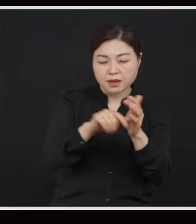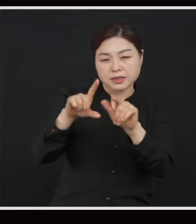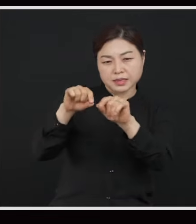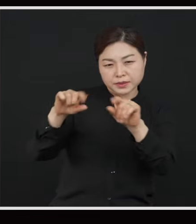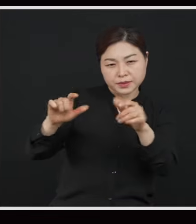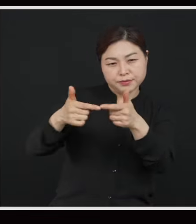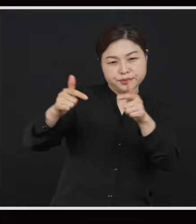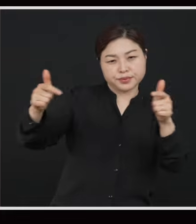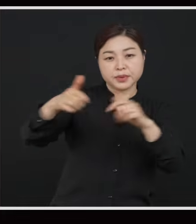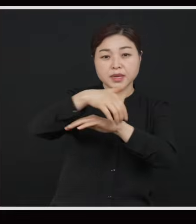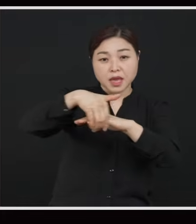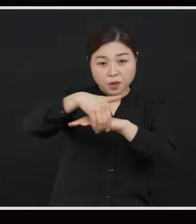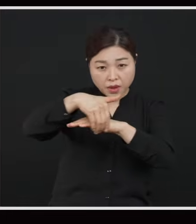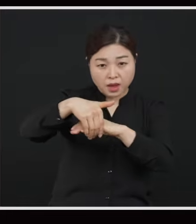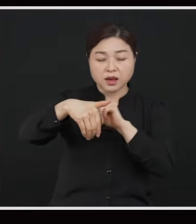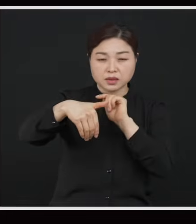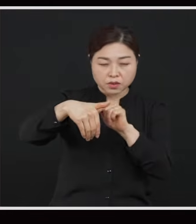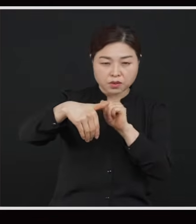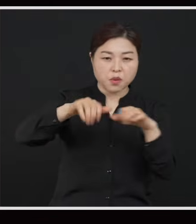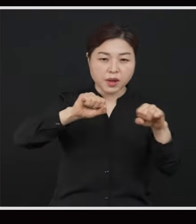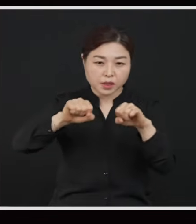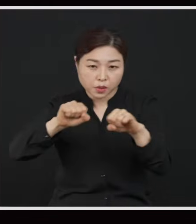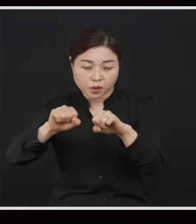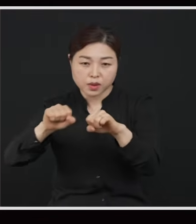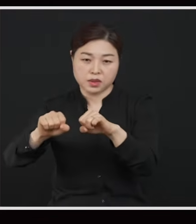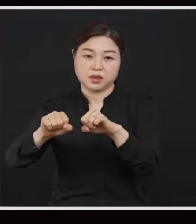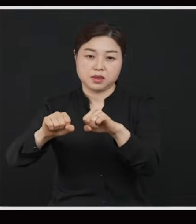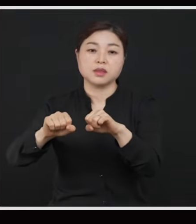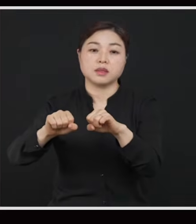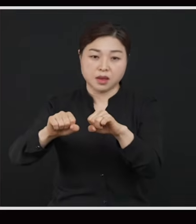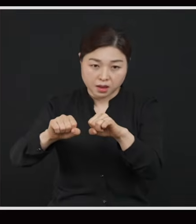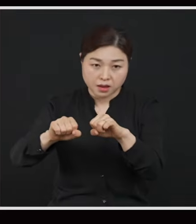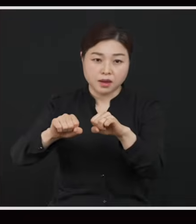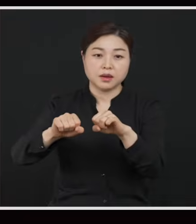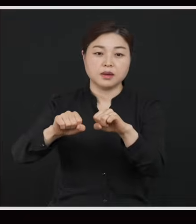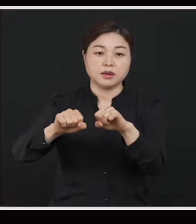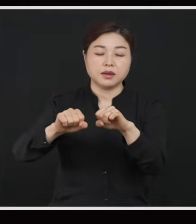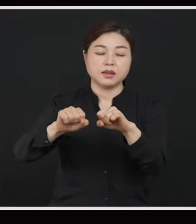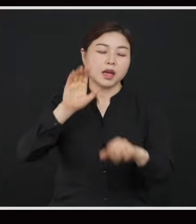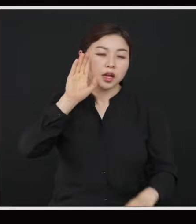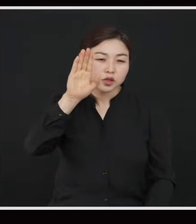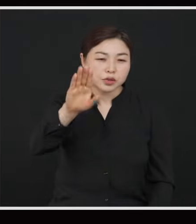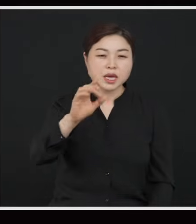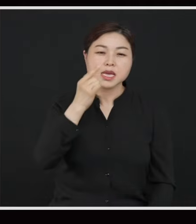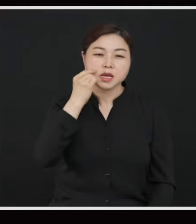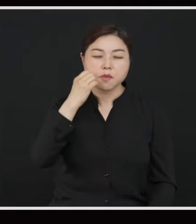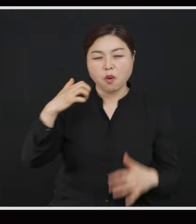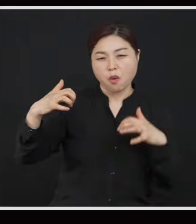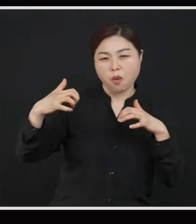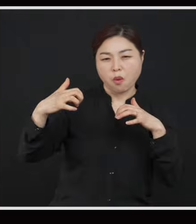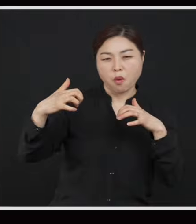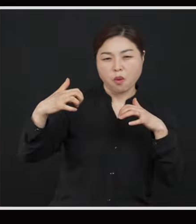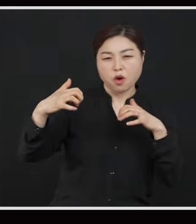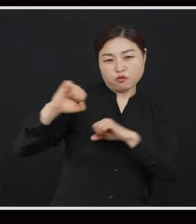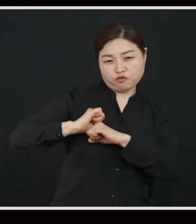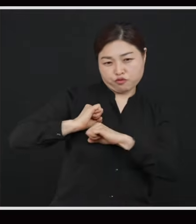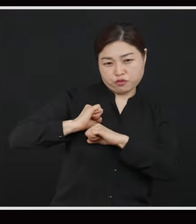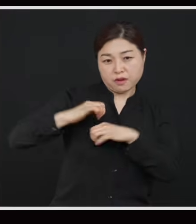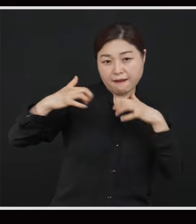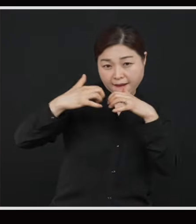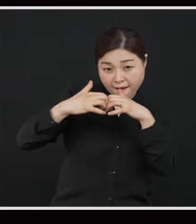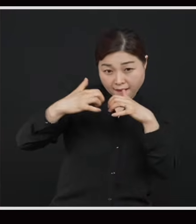산미 증산 계획 뭐 이런 거에 기여를 하다가 나중에 일본 군국주의와 함께